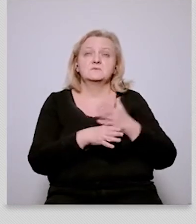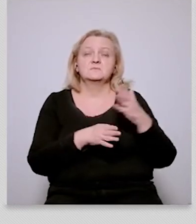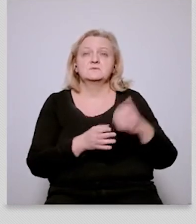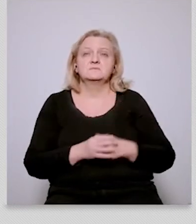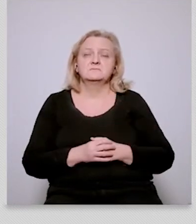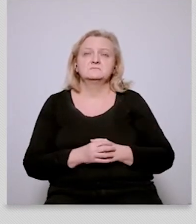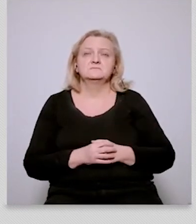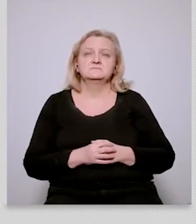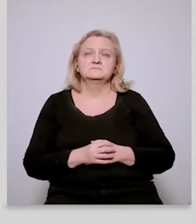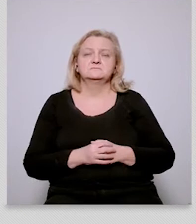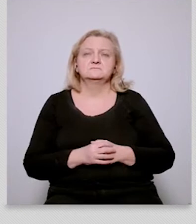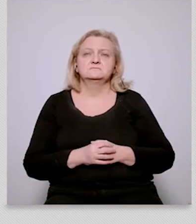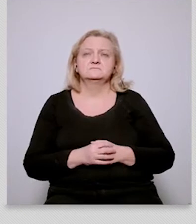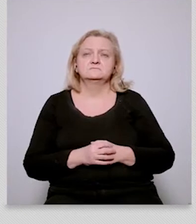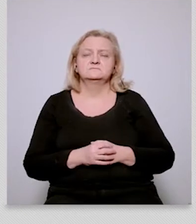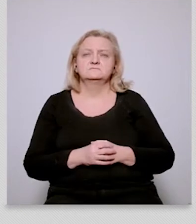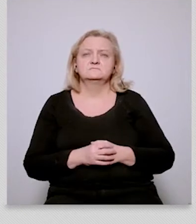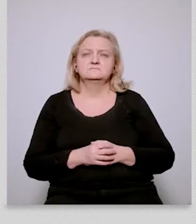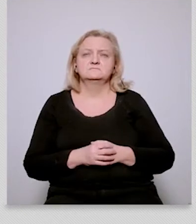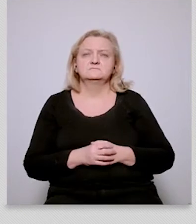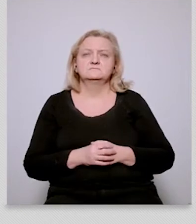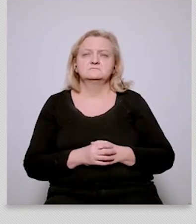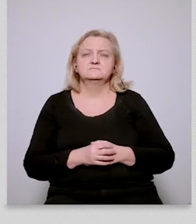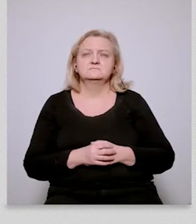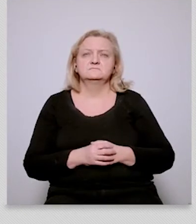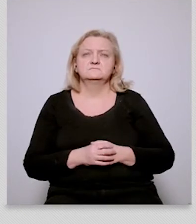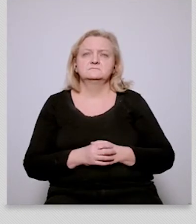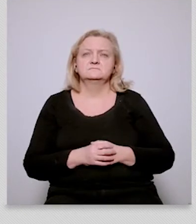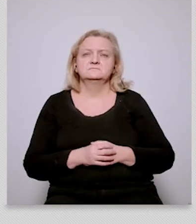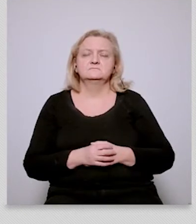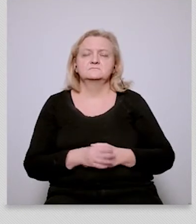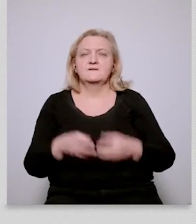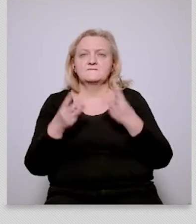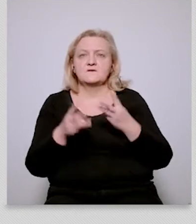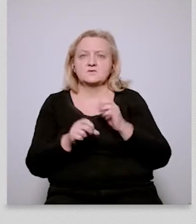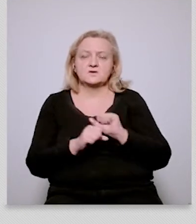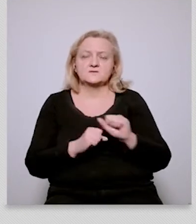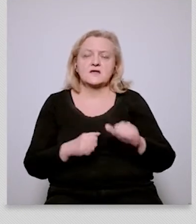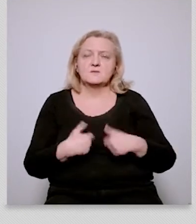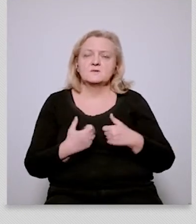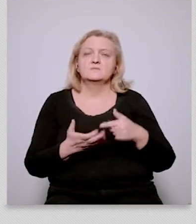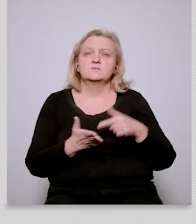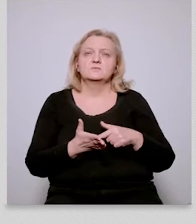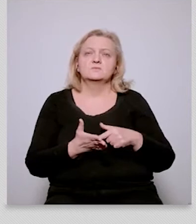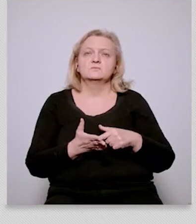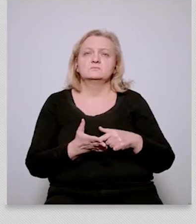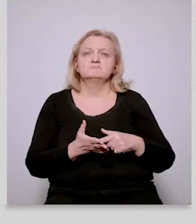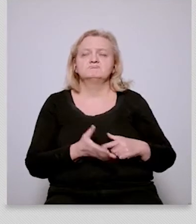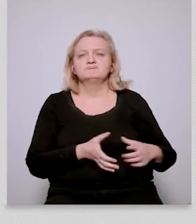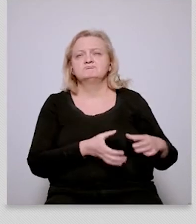i bardzo ważne jest to by zawarła sojusze